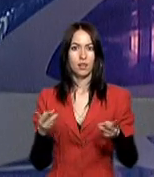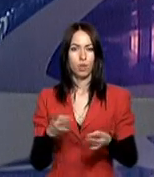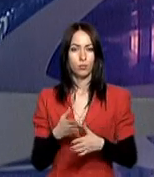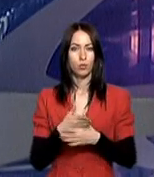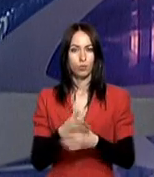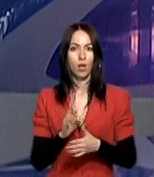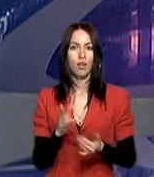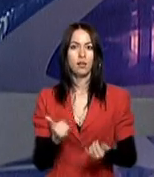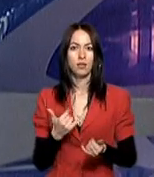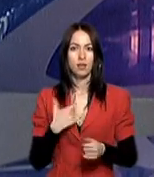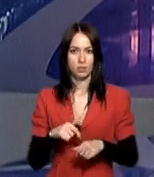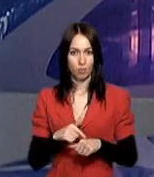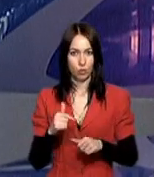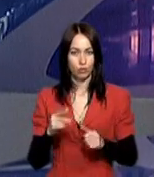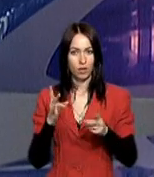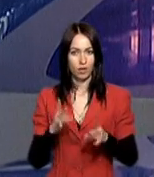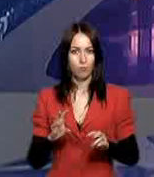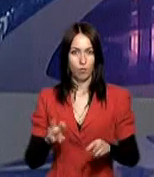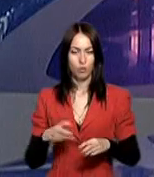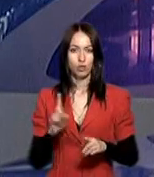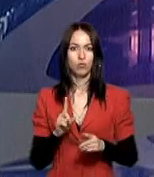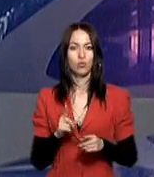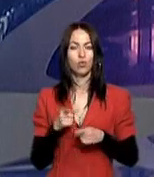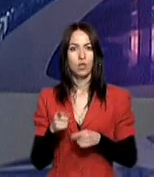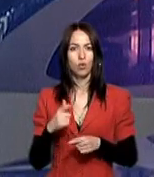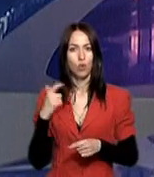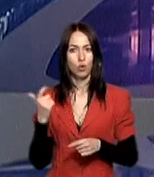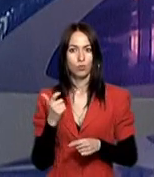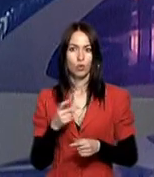допомогу. Як зараз себе почуває травмована собака та що загрожує